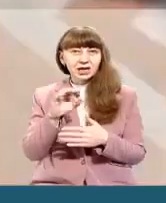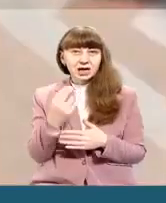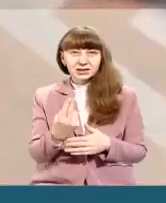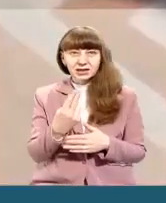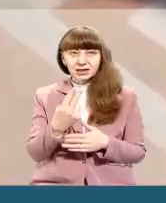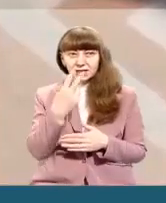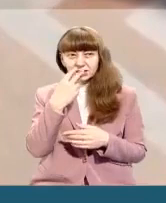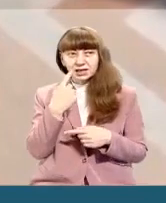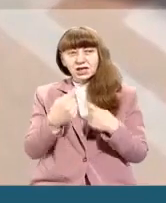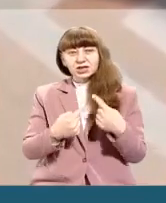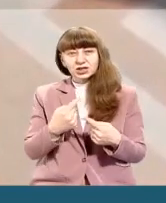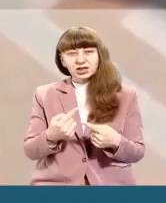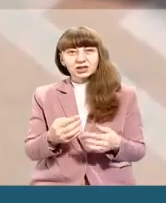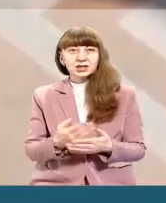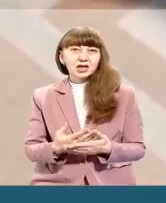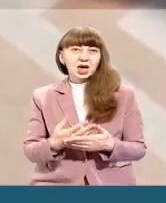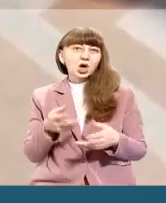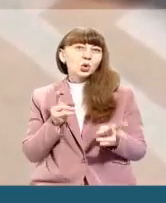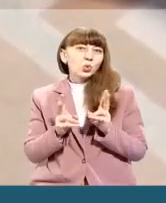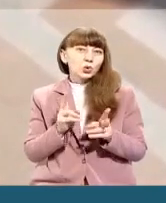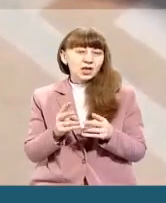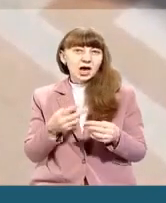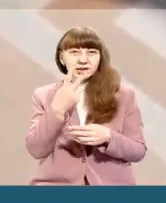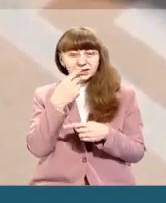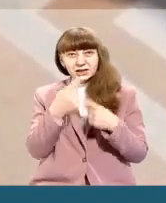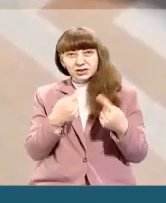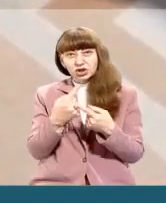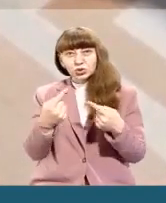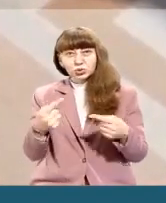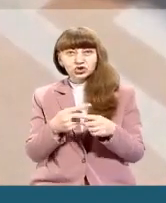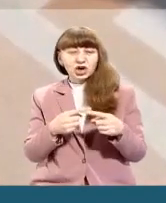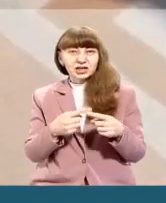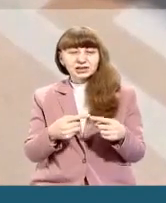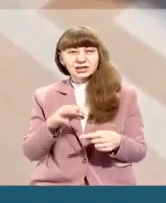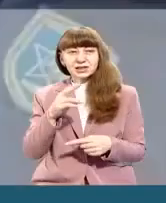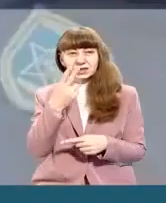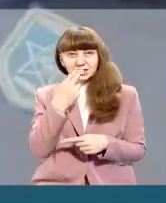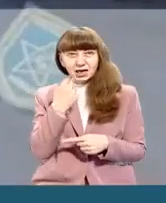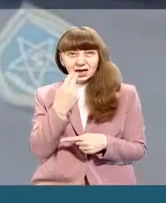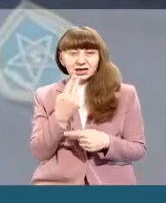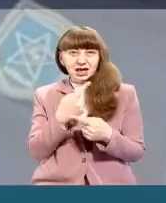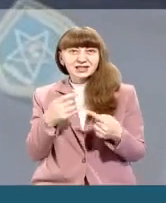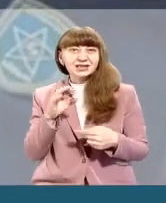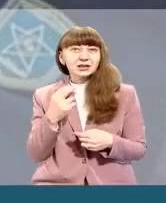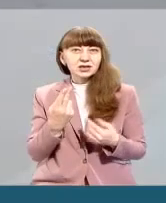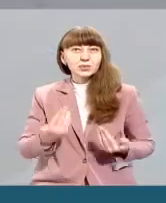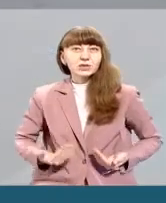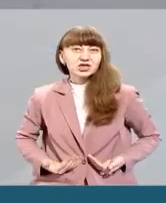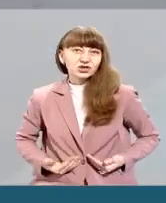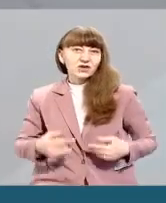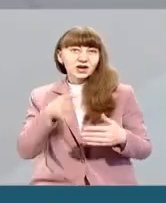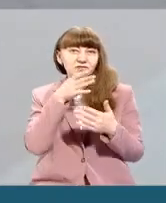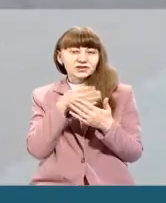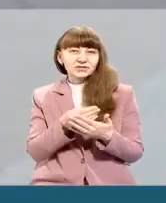национальные костюмы, танцы, кулинарные традиции и другие культурные элементы отдельных наций и народностей, мирно проживающих